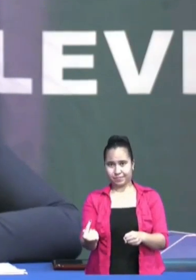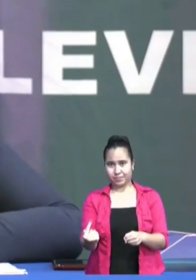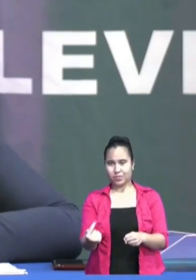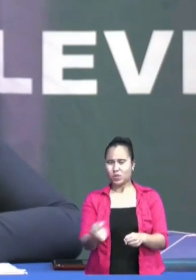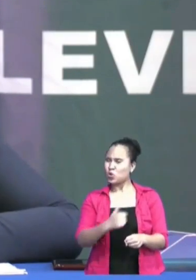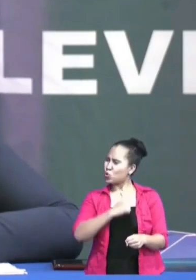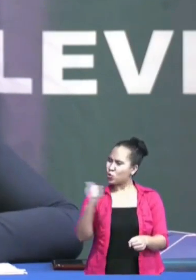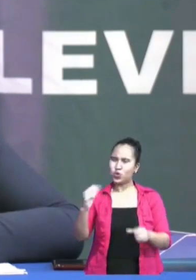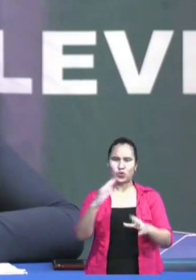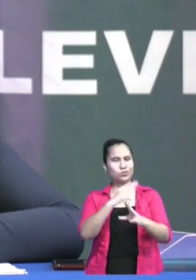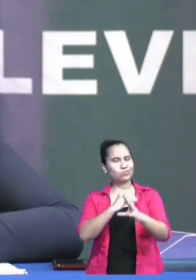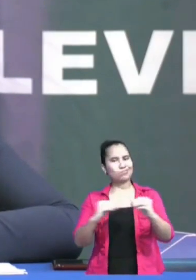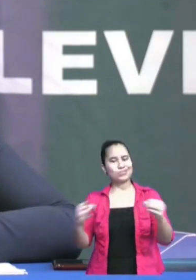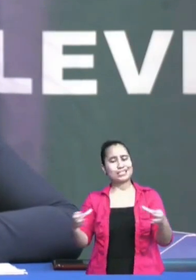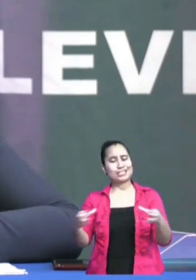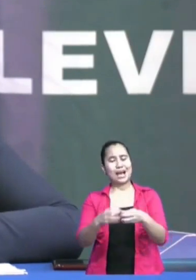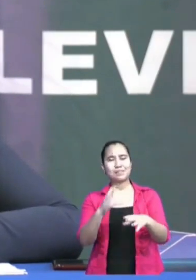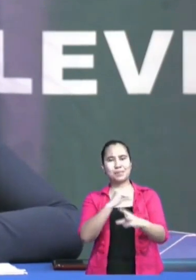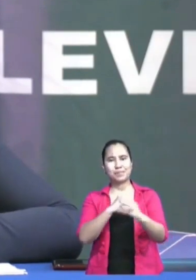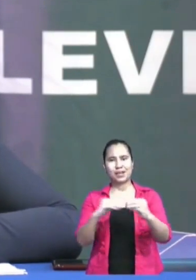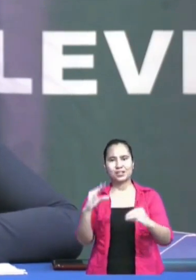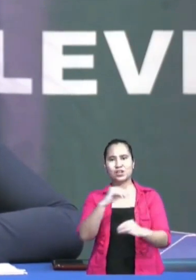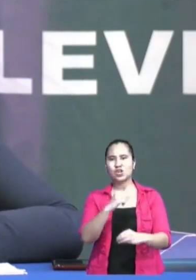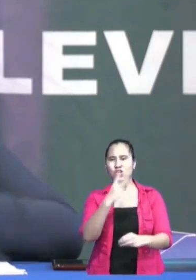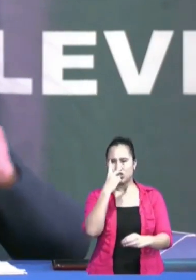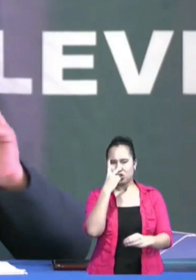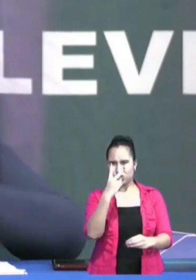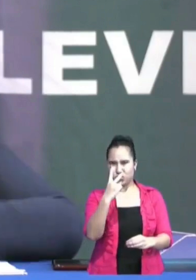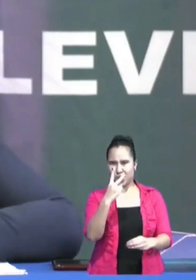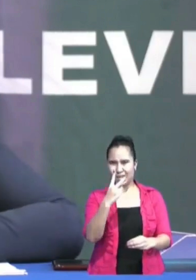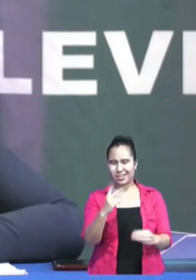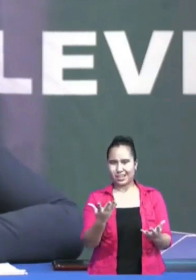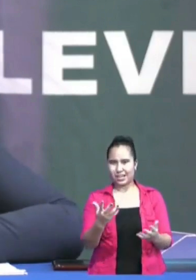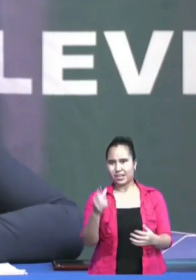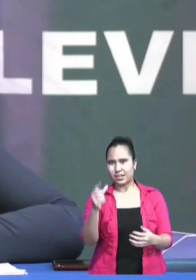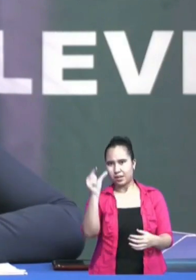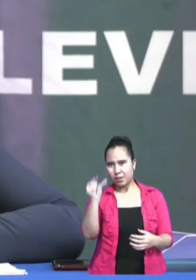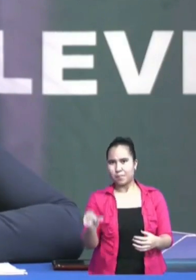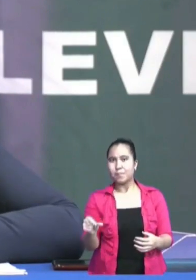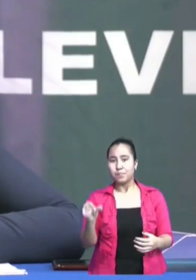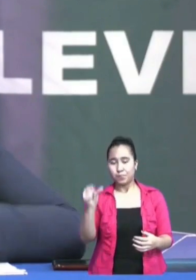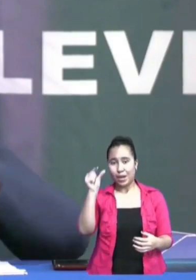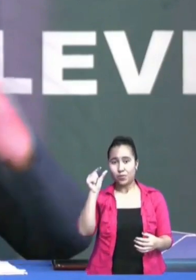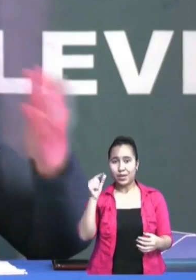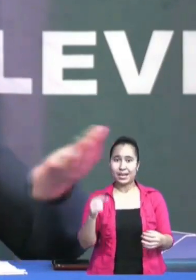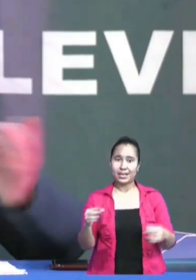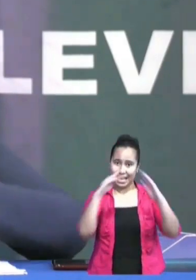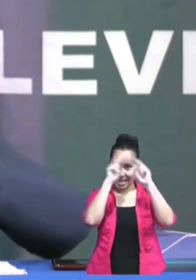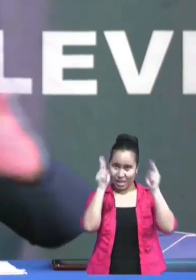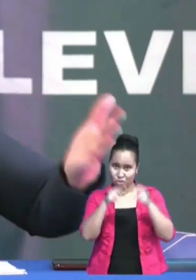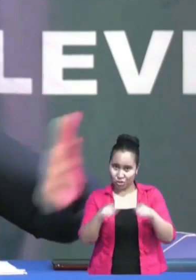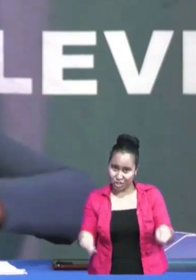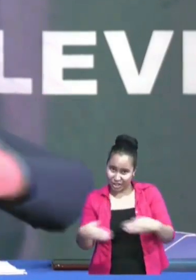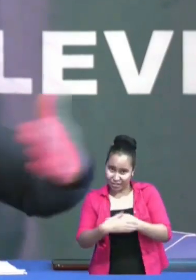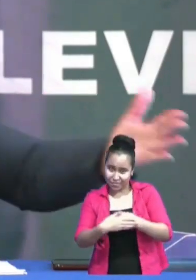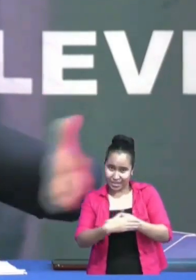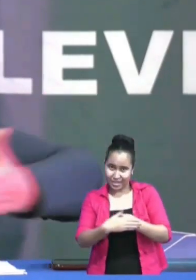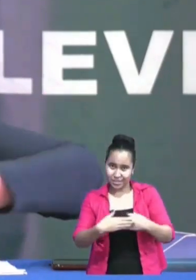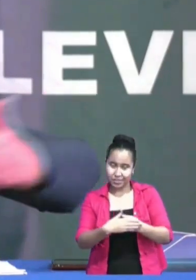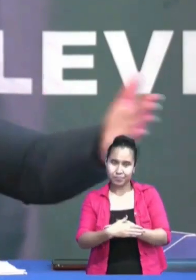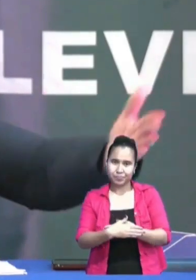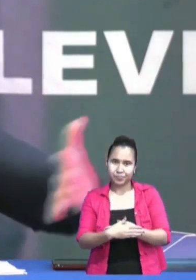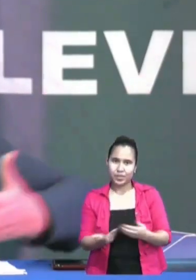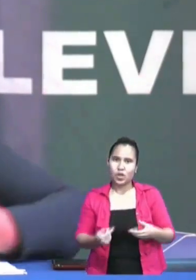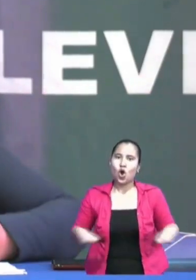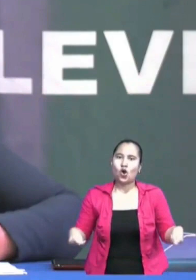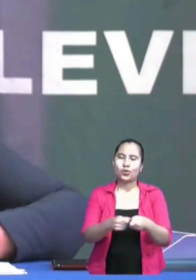overleg, eigenlijk 2 keer per week minstens internationaal. UNESCO biedt bijvoorbeeld aan van,